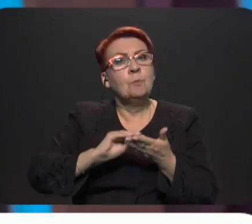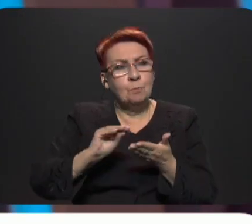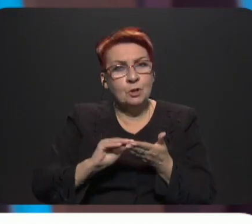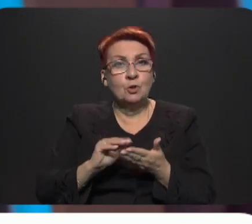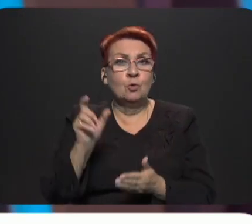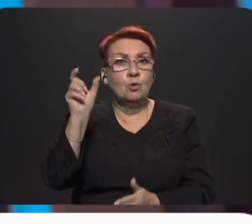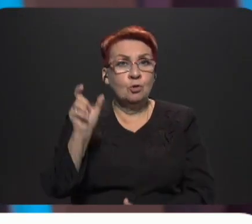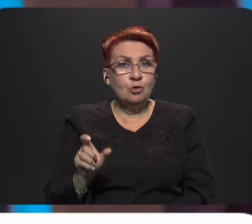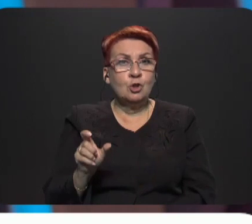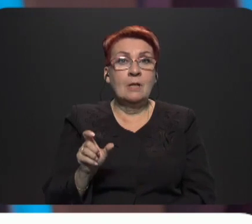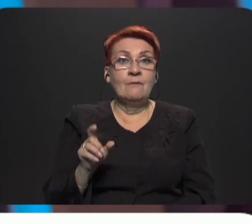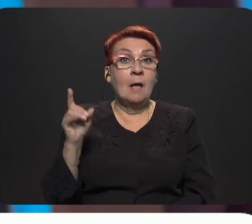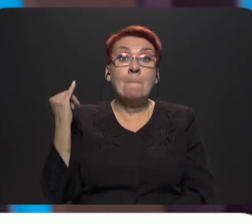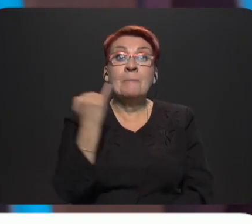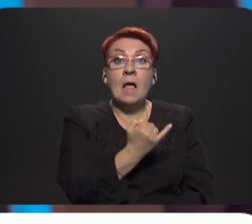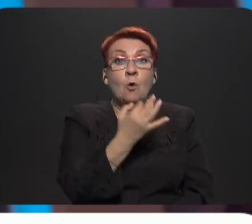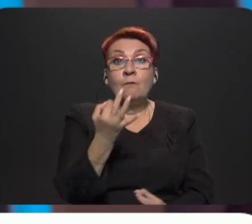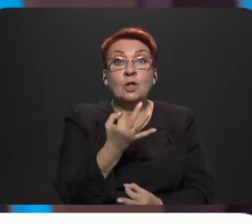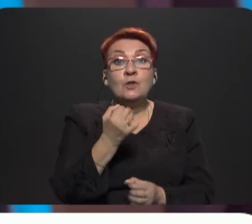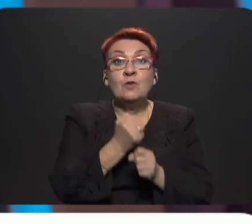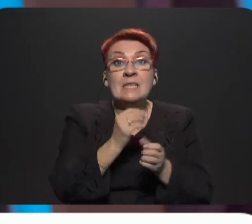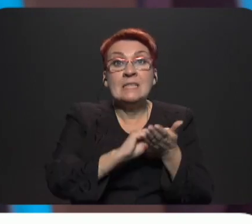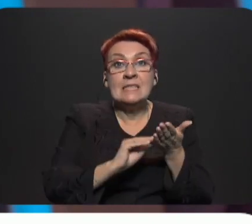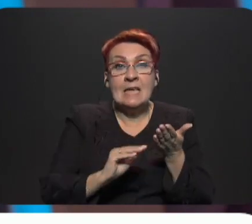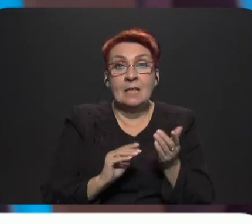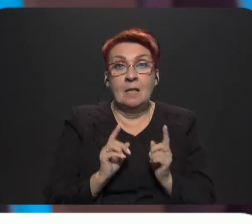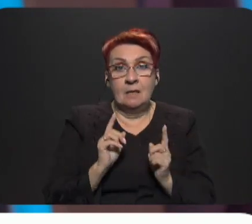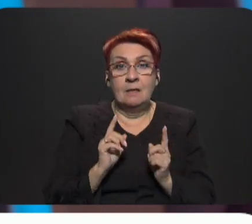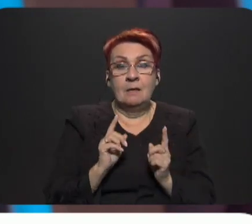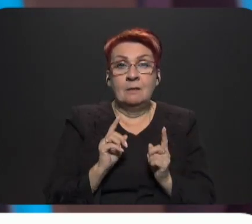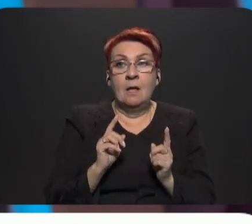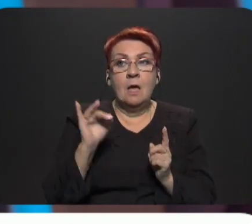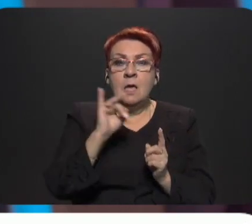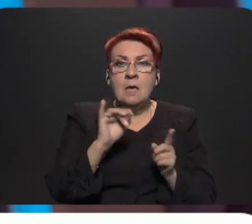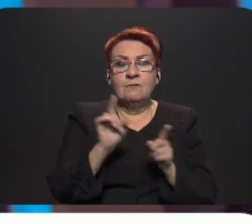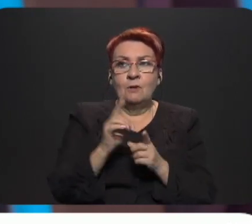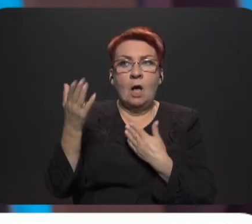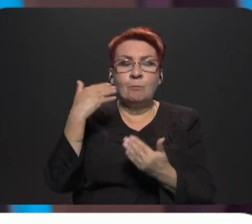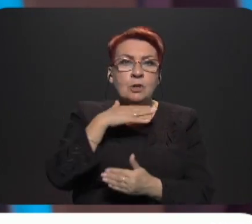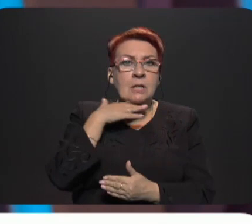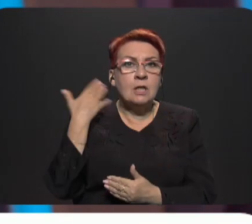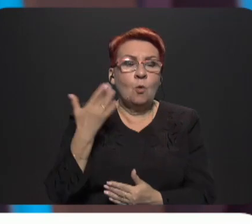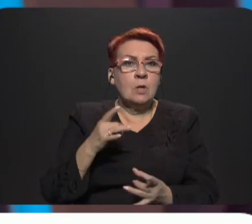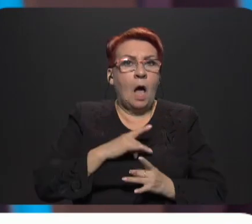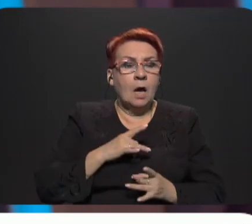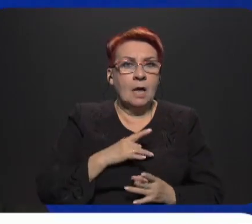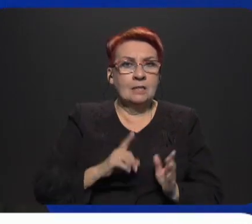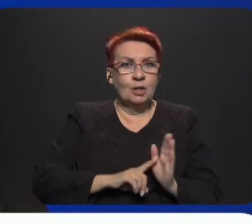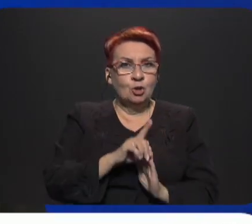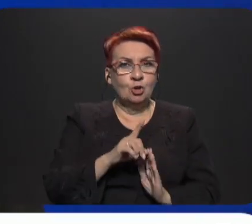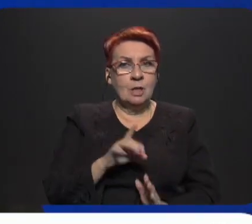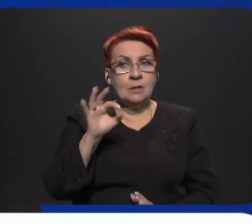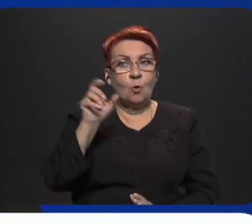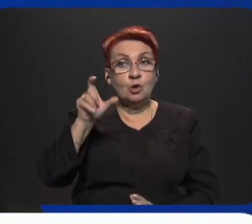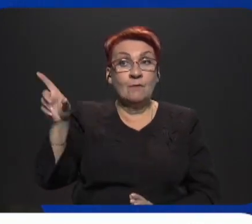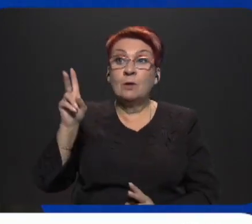что человек ей не сделал ничего плохого, но мы не можем в это поверить вот так просто, ведь если есть какая-то агрессия в сторону человека, значит,